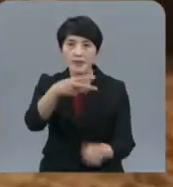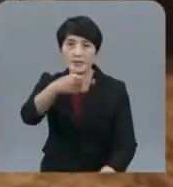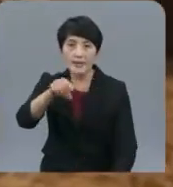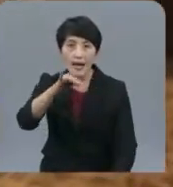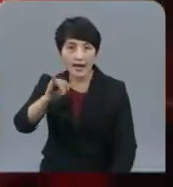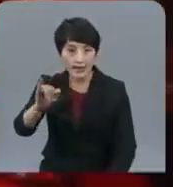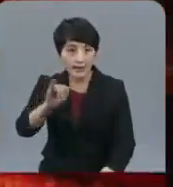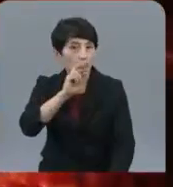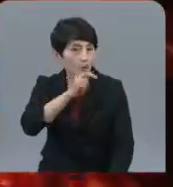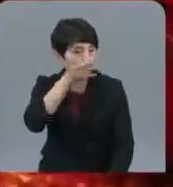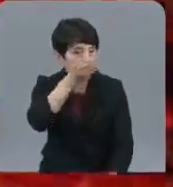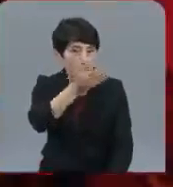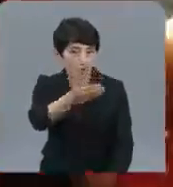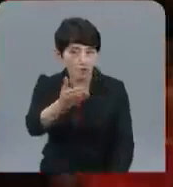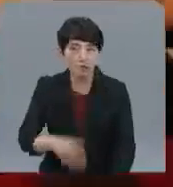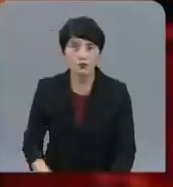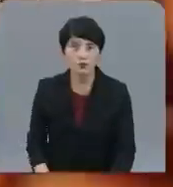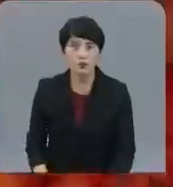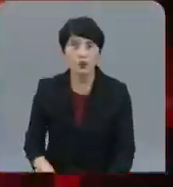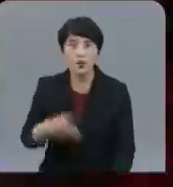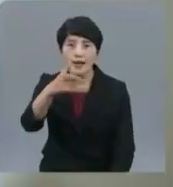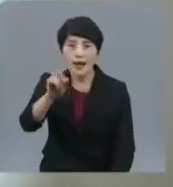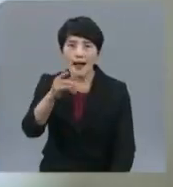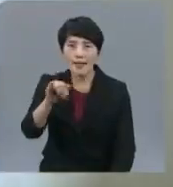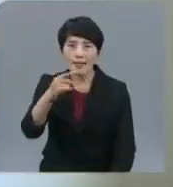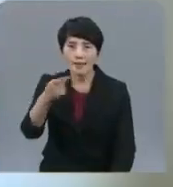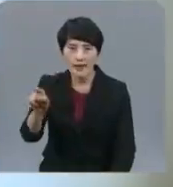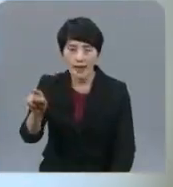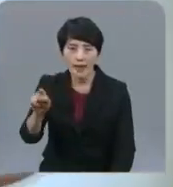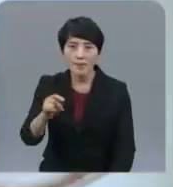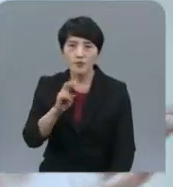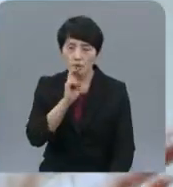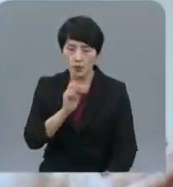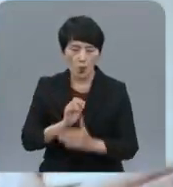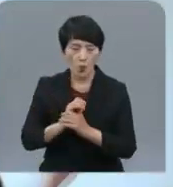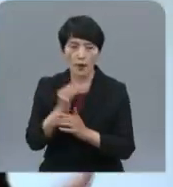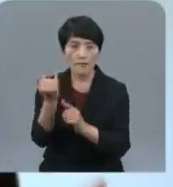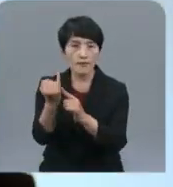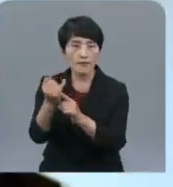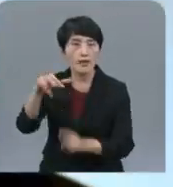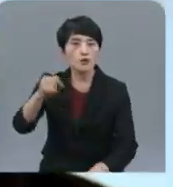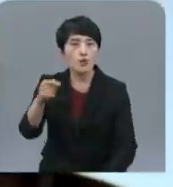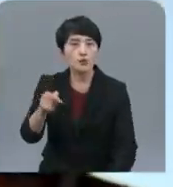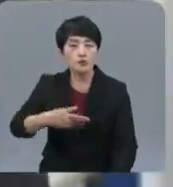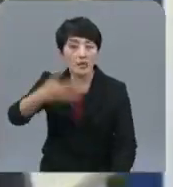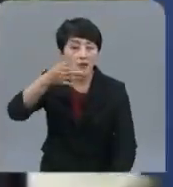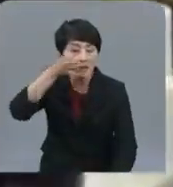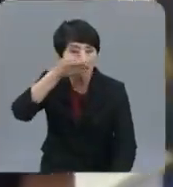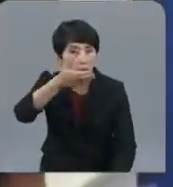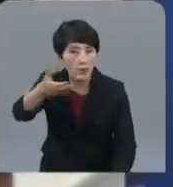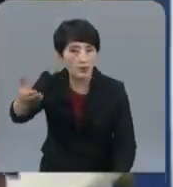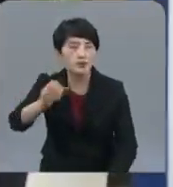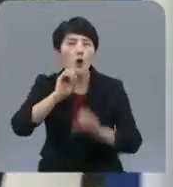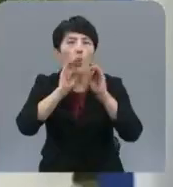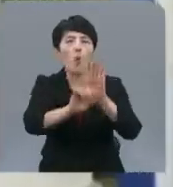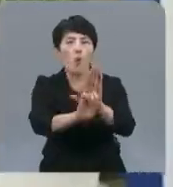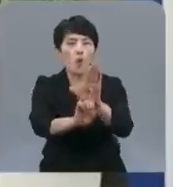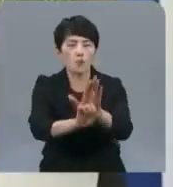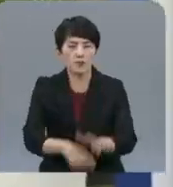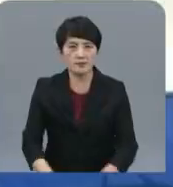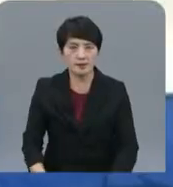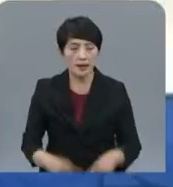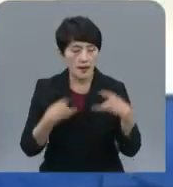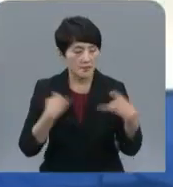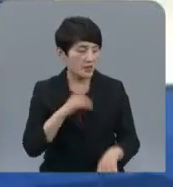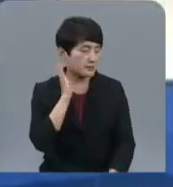la promotion de la ville portière sud-coréenne avant le vote prévu en novembre le chef de l'État fera lui-même une présentation du projet